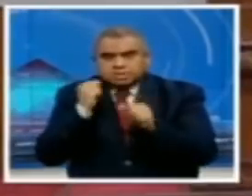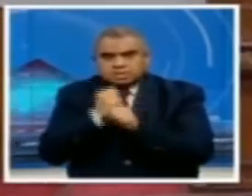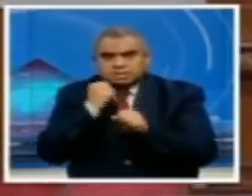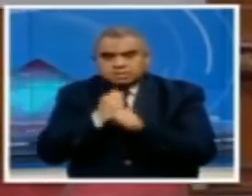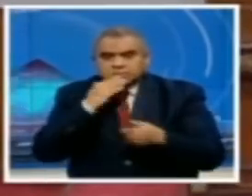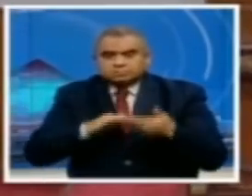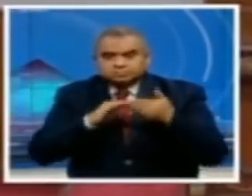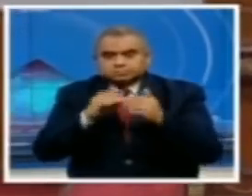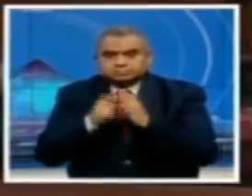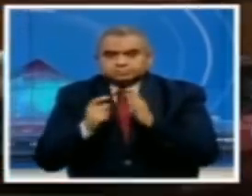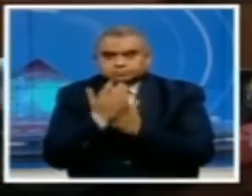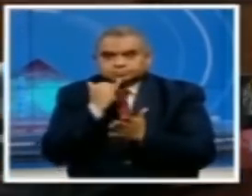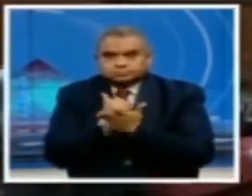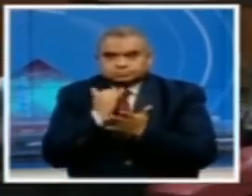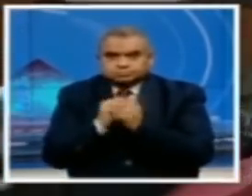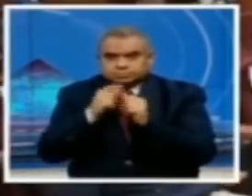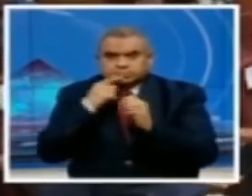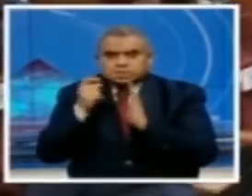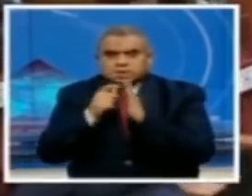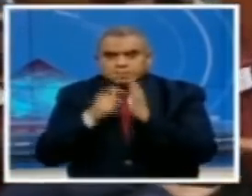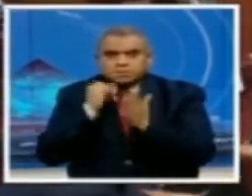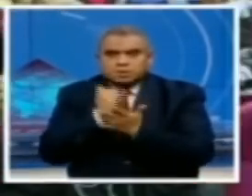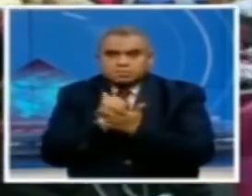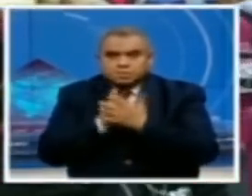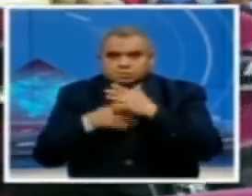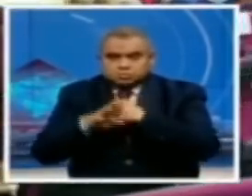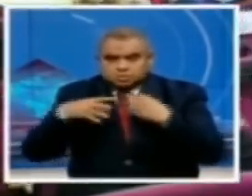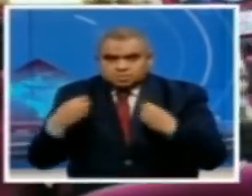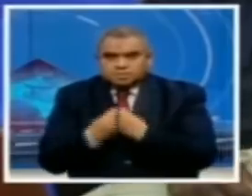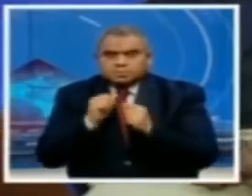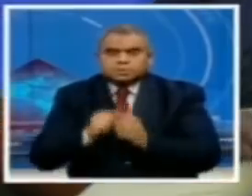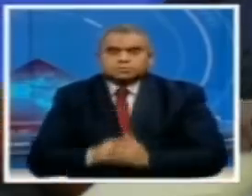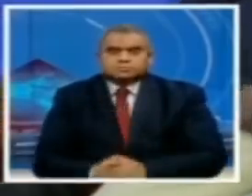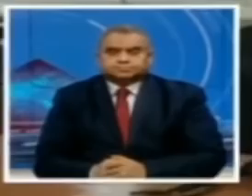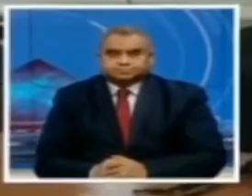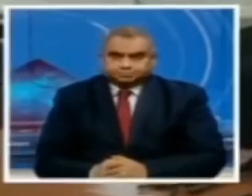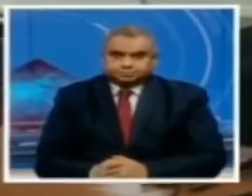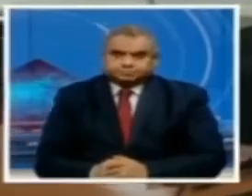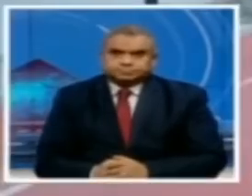بالمعاهد التدريبية الأمنية المتخصصة التي تحاكي الواقع المعاصر.